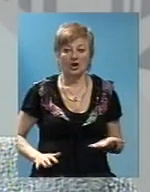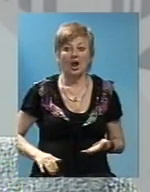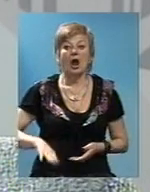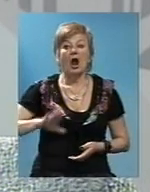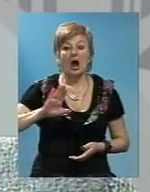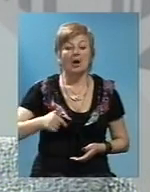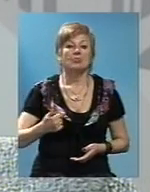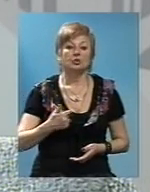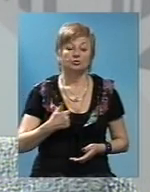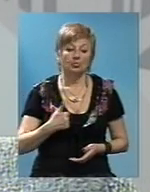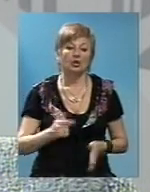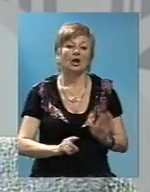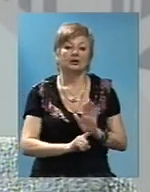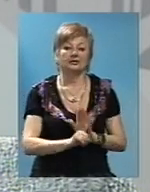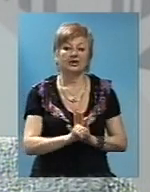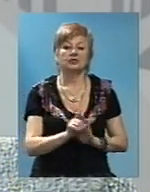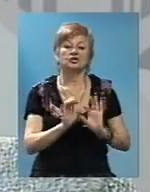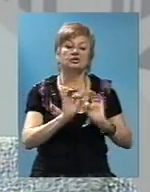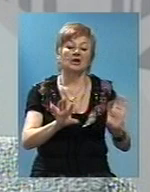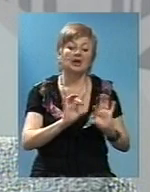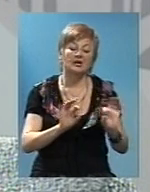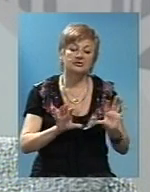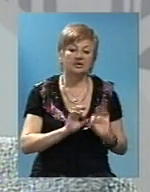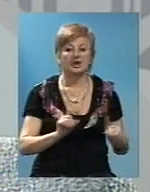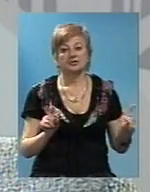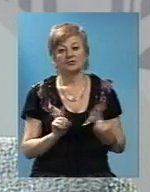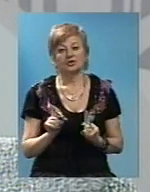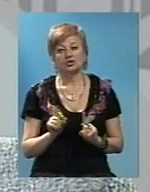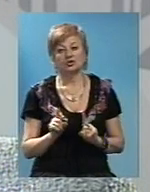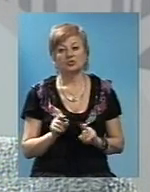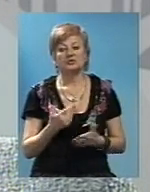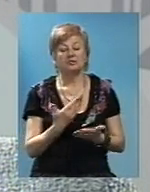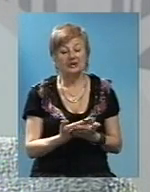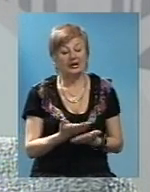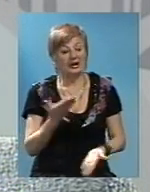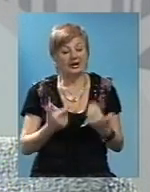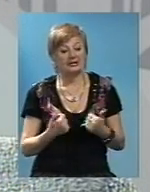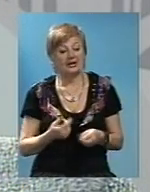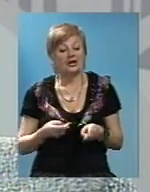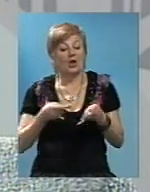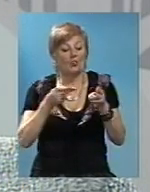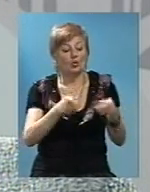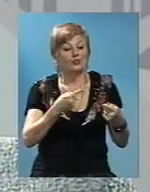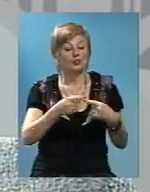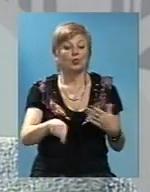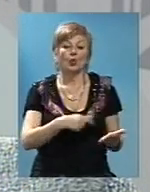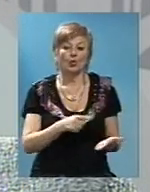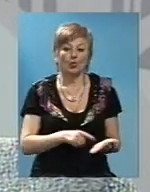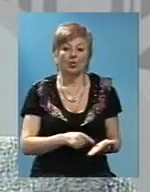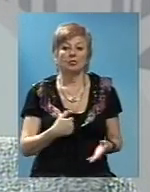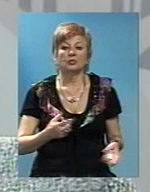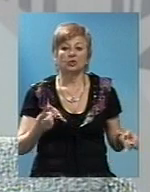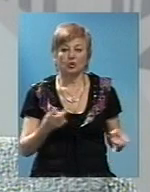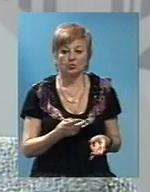Потім я почала їм пояснювати, що, ну от дивись, якщо я поїду в інше місто, то мені треба